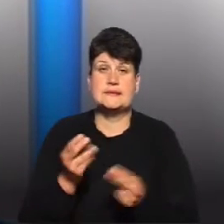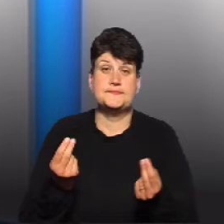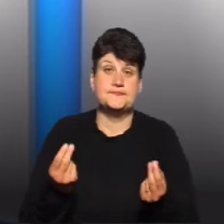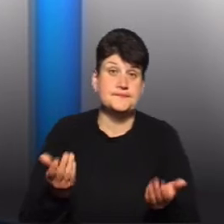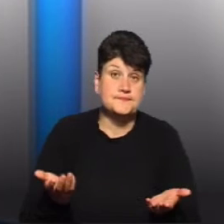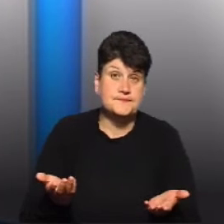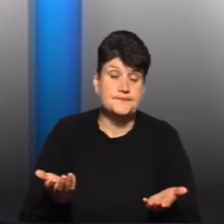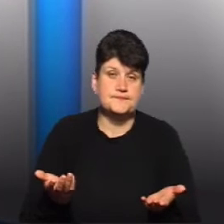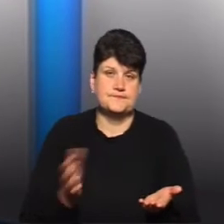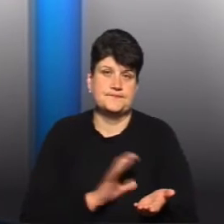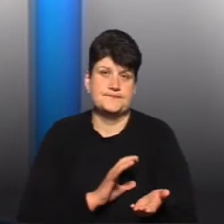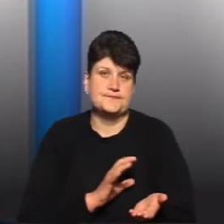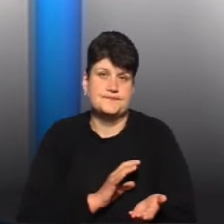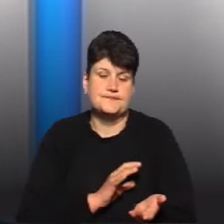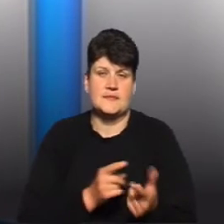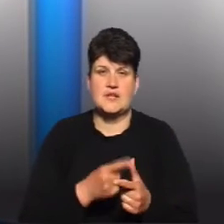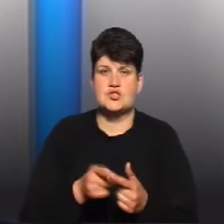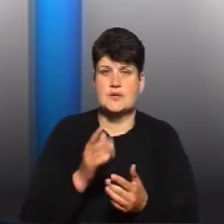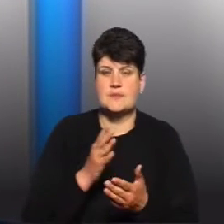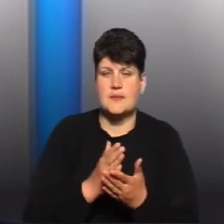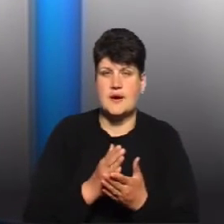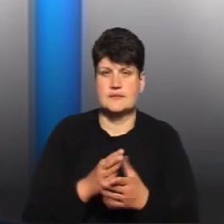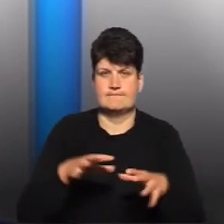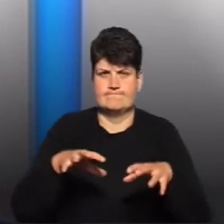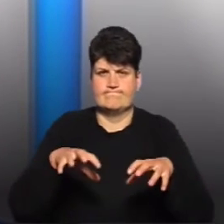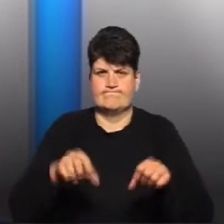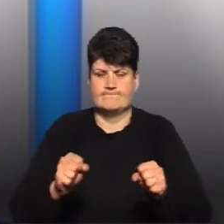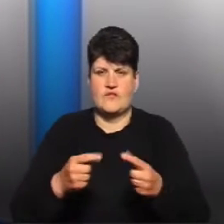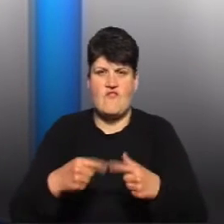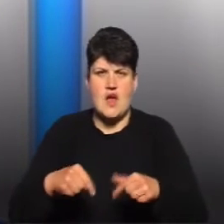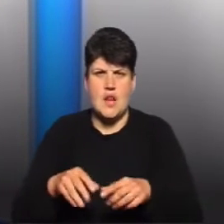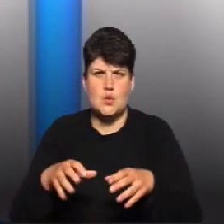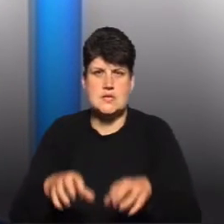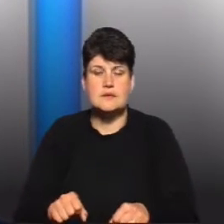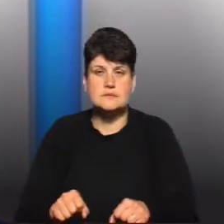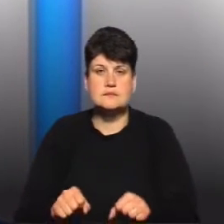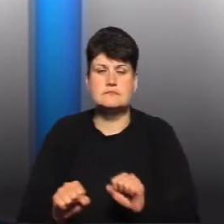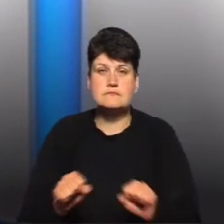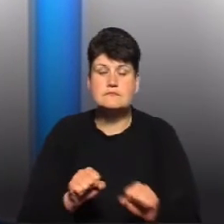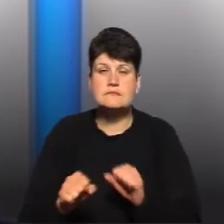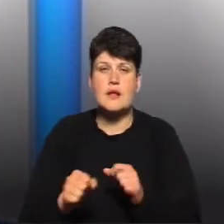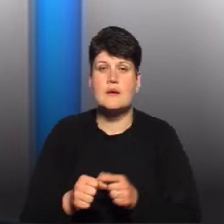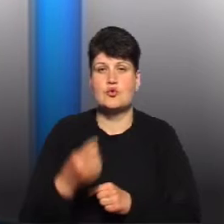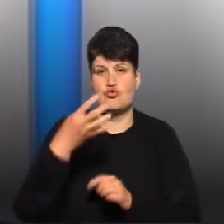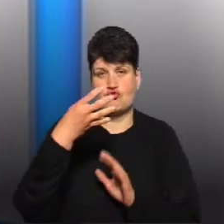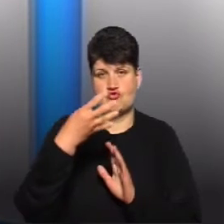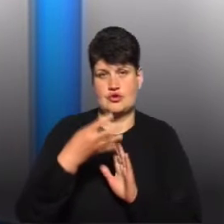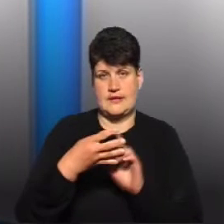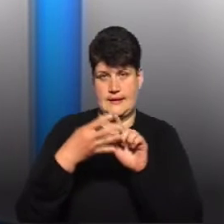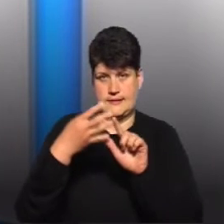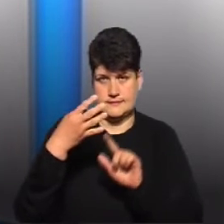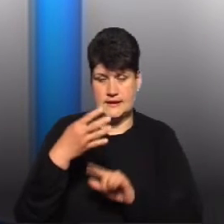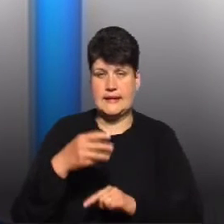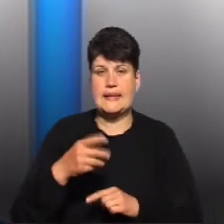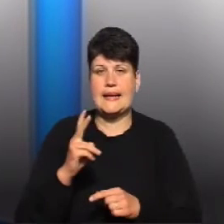скажімо так, чи володіє він монопольним становищем в певних галузях, так? Тобто тих 4 критерій, про які йде мова в законопроєкті. Не